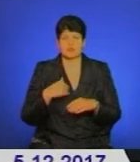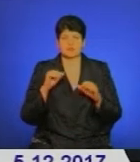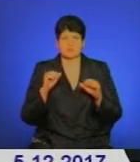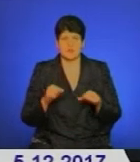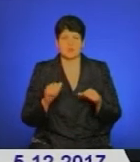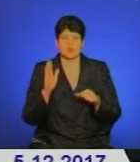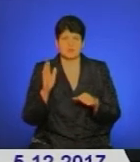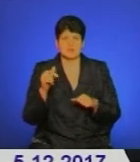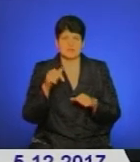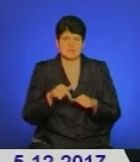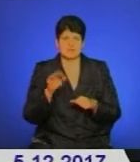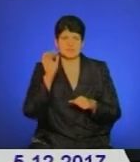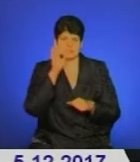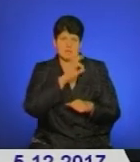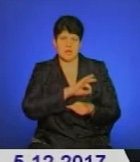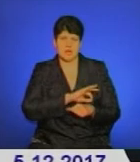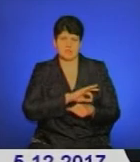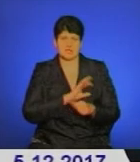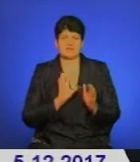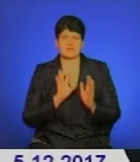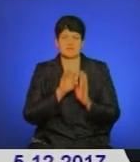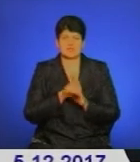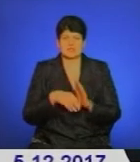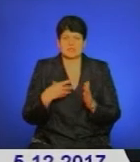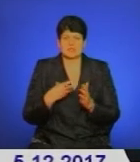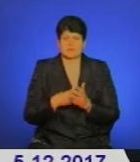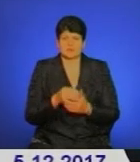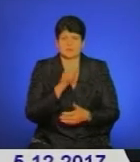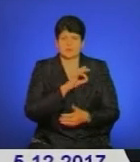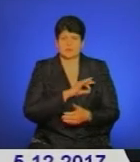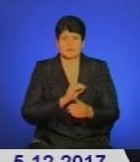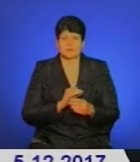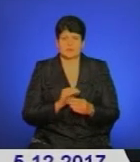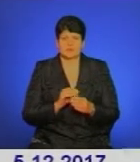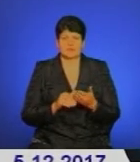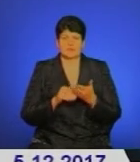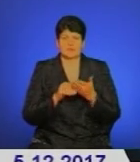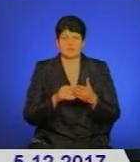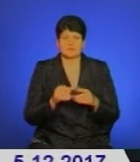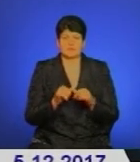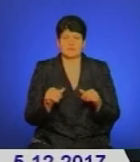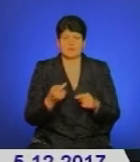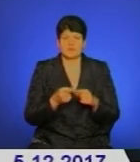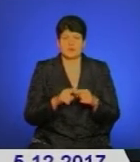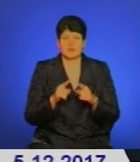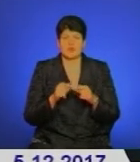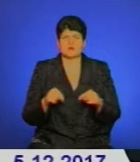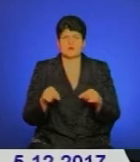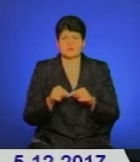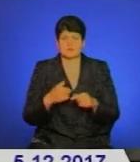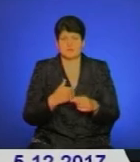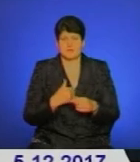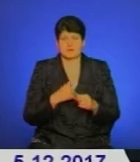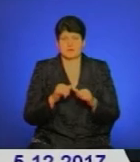тут корисним і внести свою лепту в розвиття цієї організації. Ми б хотіли розвивати